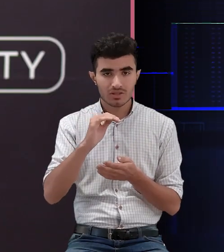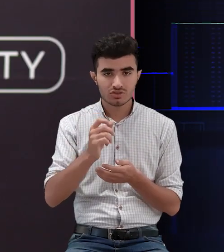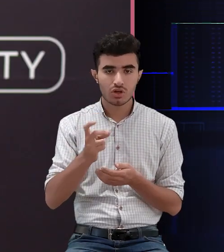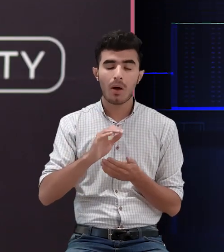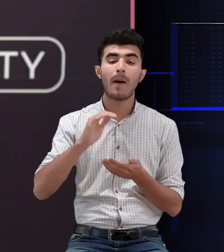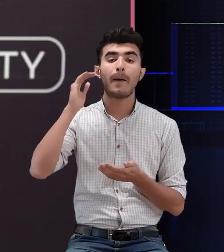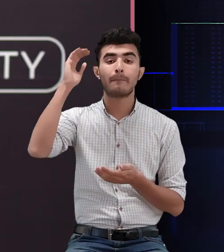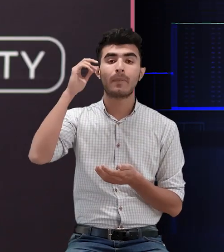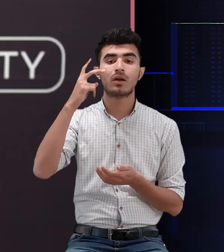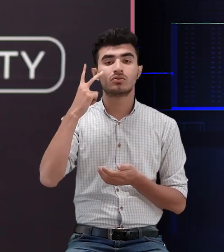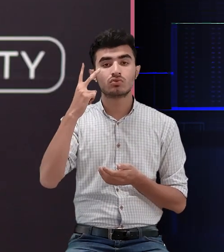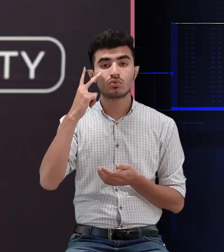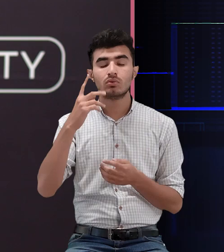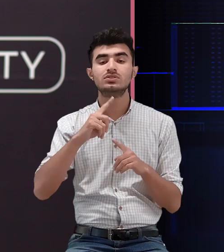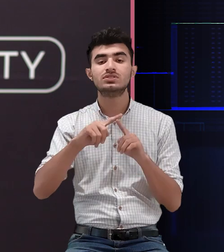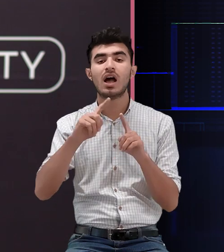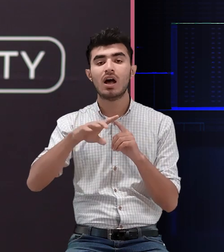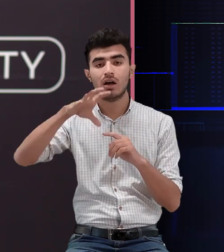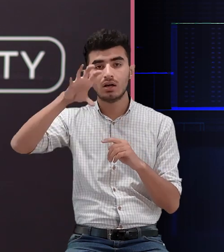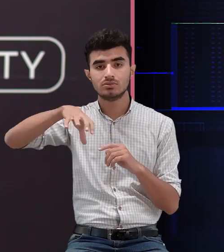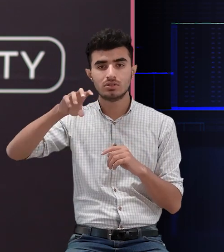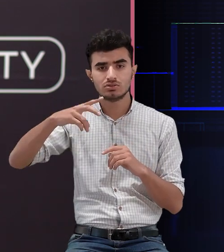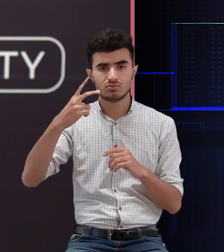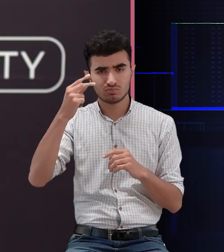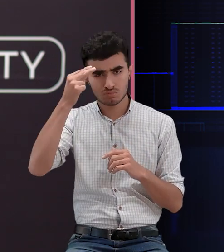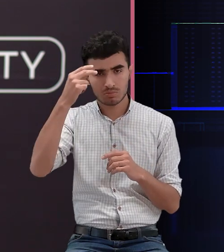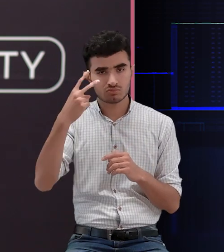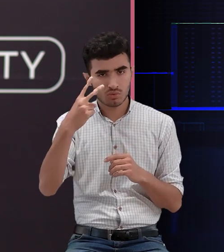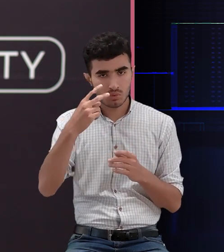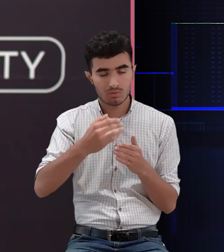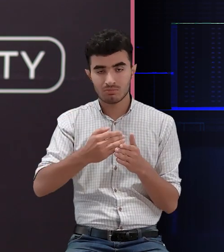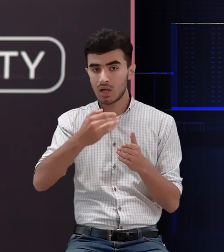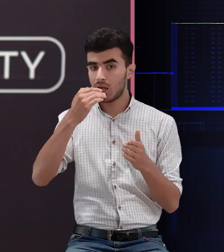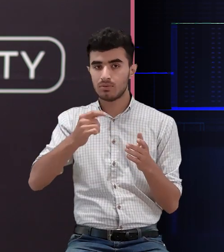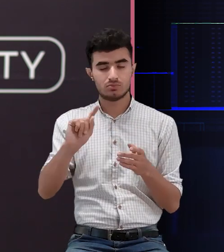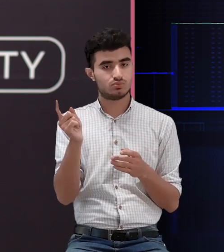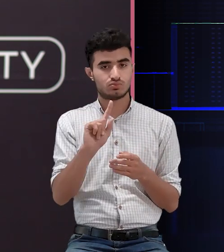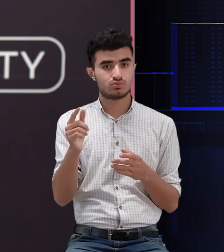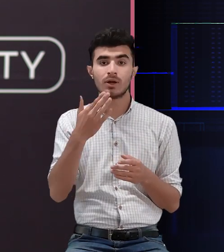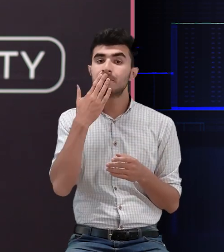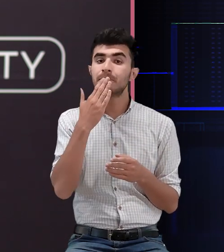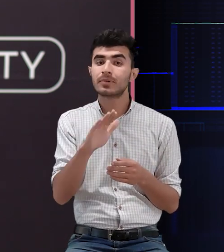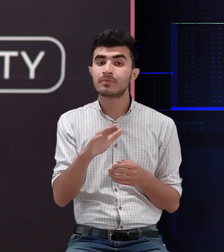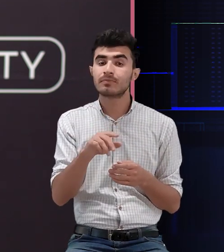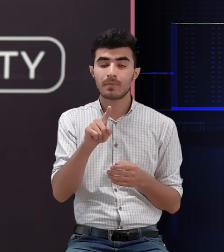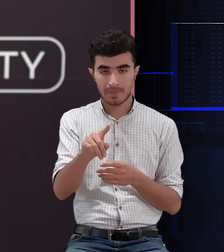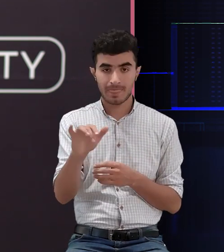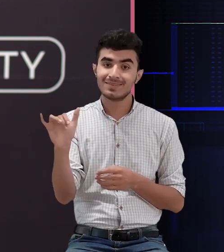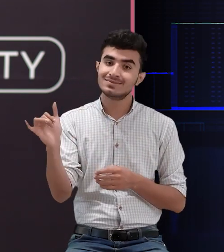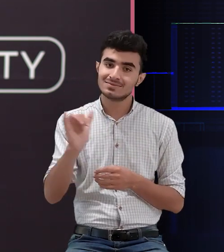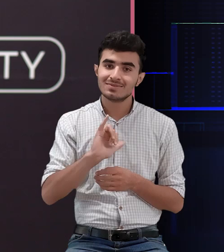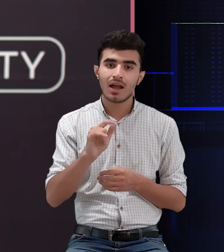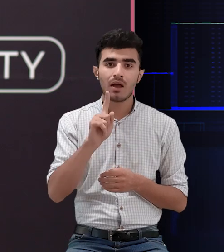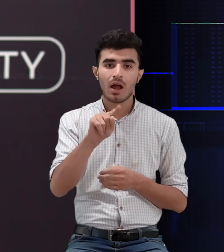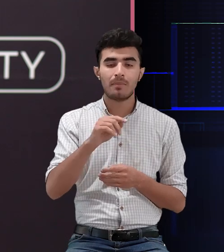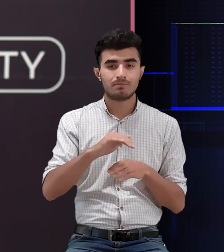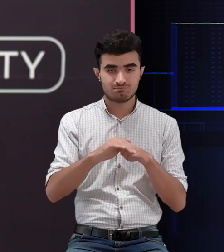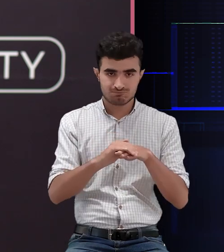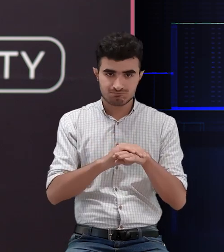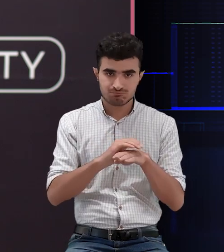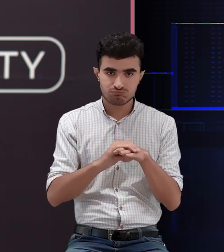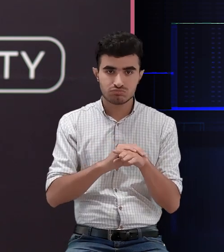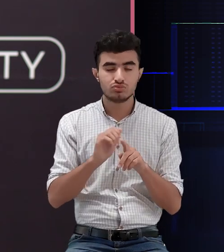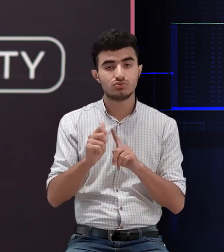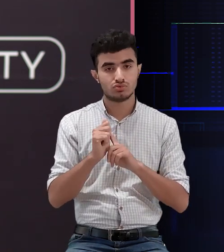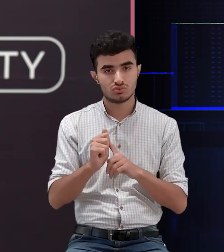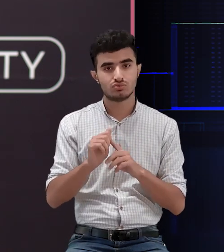بڑے اس طرح کے نظر آئیں تو آپ گھبرائیے نہ، آپ پیچھے مت ہٹیں ان سے. اس کی وجہ یہ ہے کہ ان کو بھی اتنا ہی پیار چاہیے جتنا